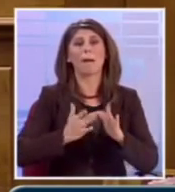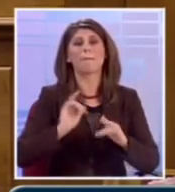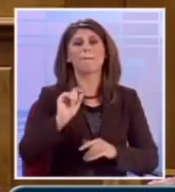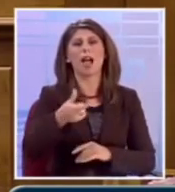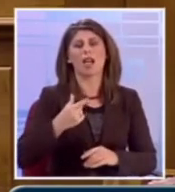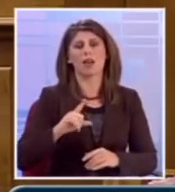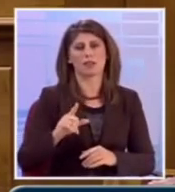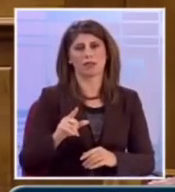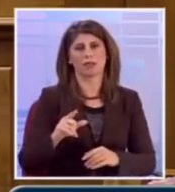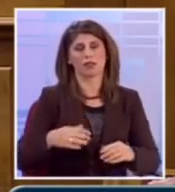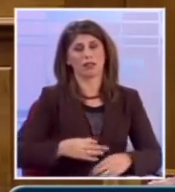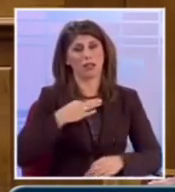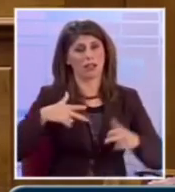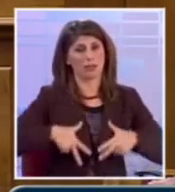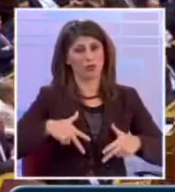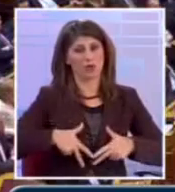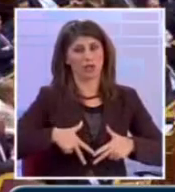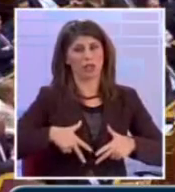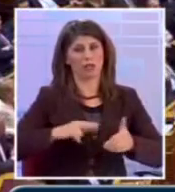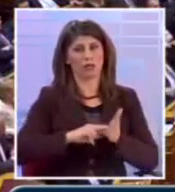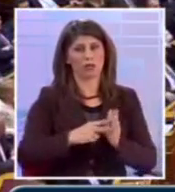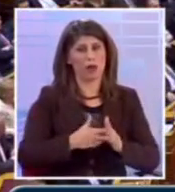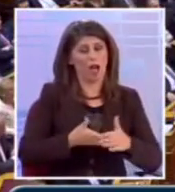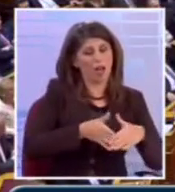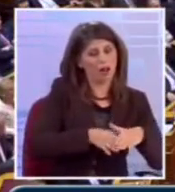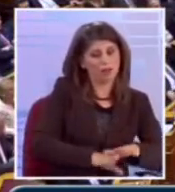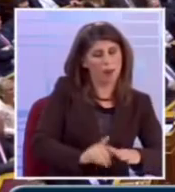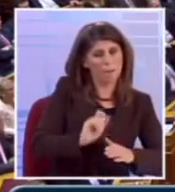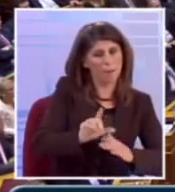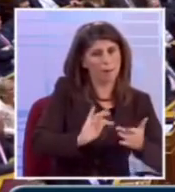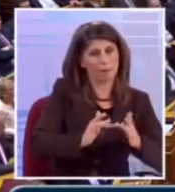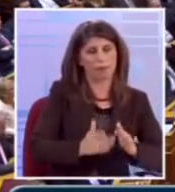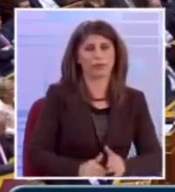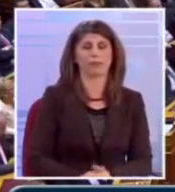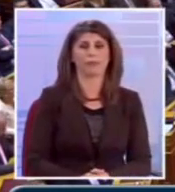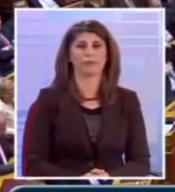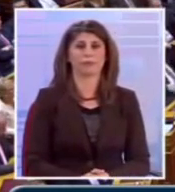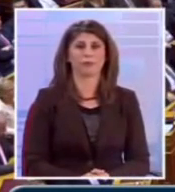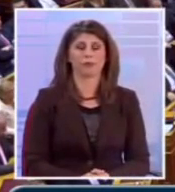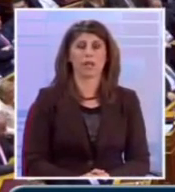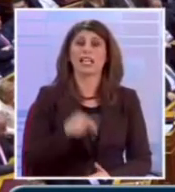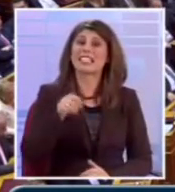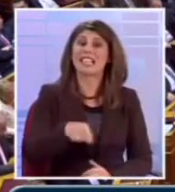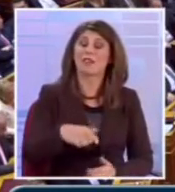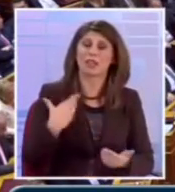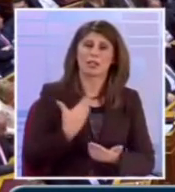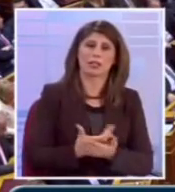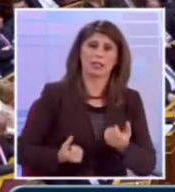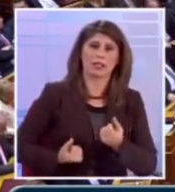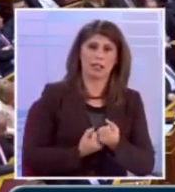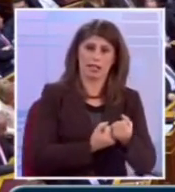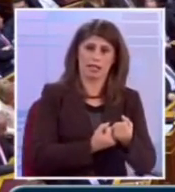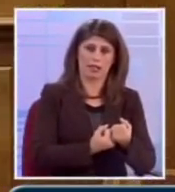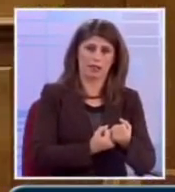που στέρνετε κύριε Υπουργέ των Οικονομικών, στα κρυφά. Σε αυτά ζητάτε στήριξη.